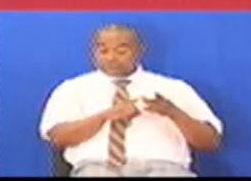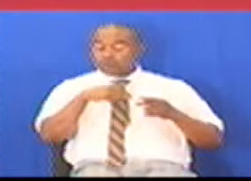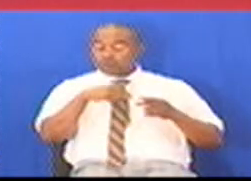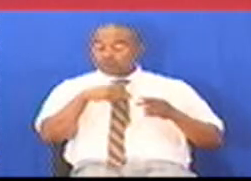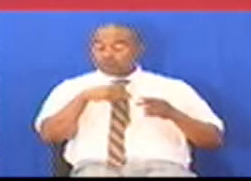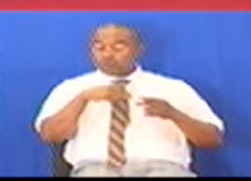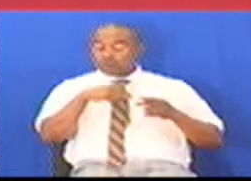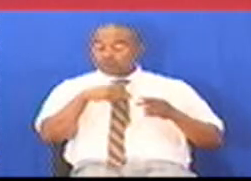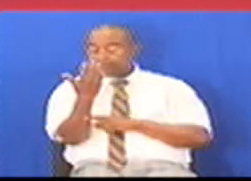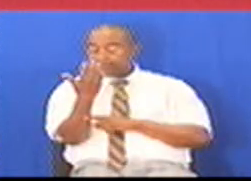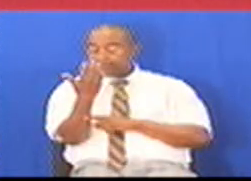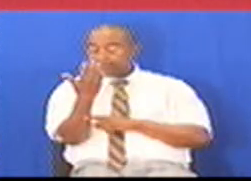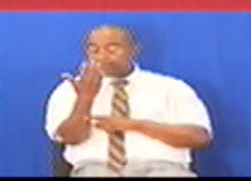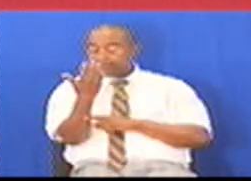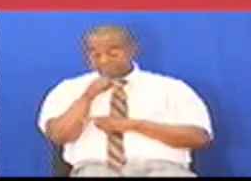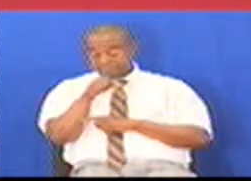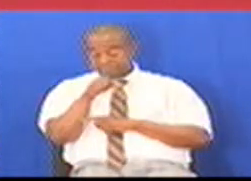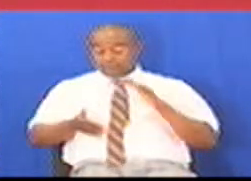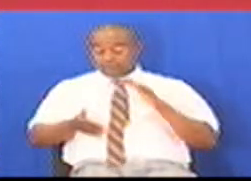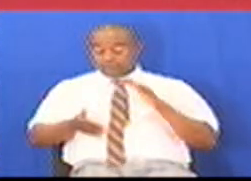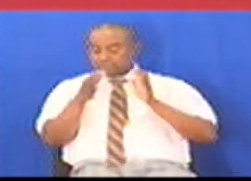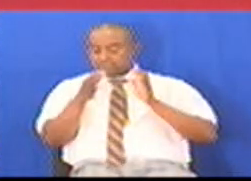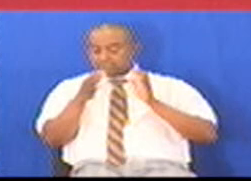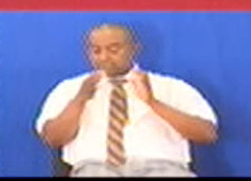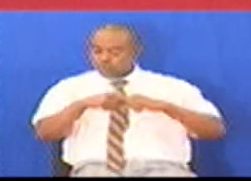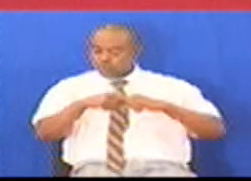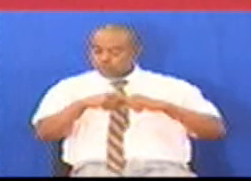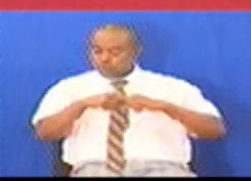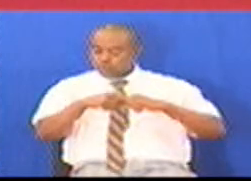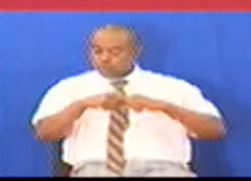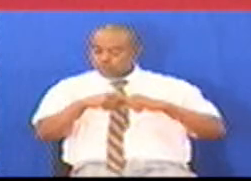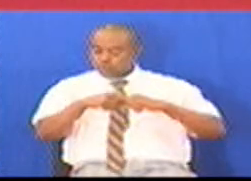miaka mitano ambao tunautekeleza hivi sasa ulikusudia kupandisha pato